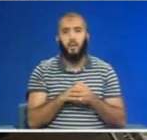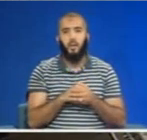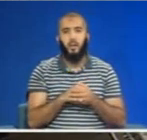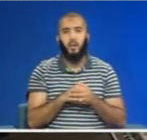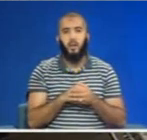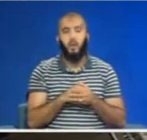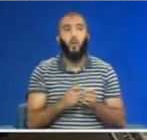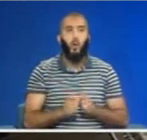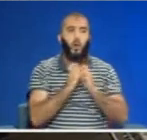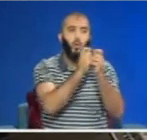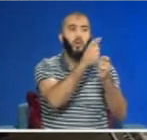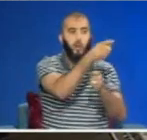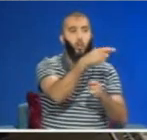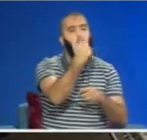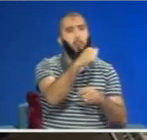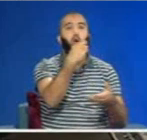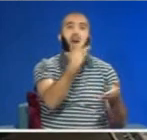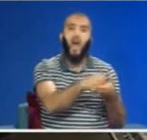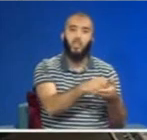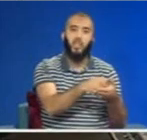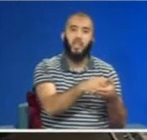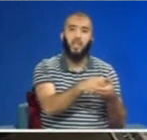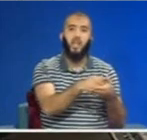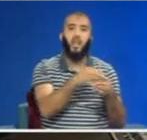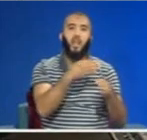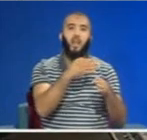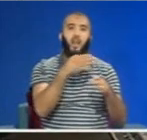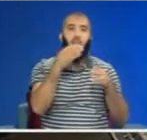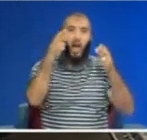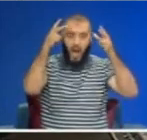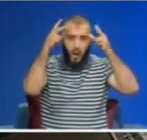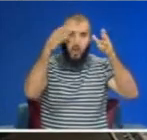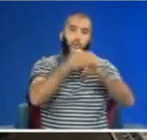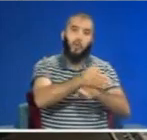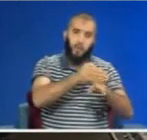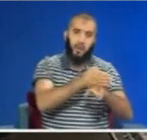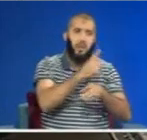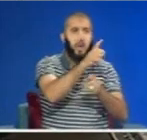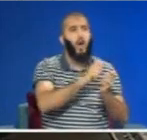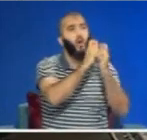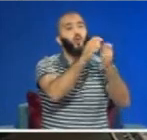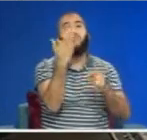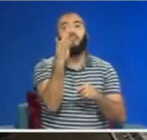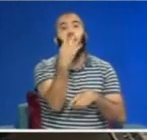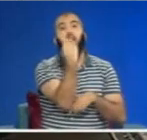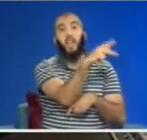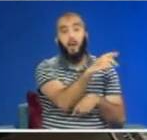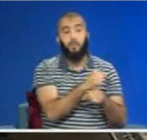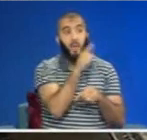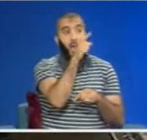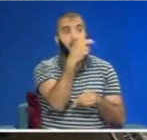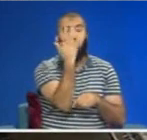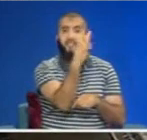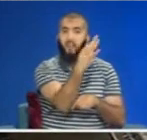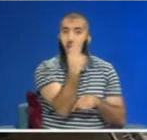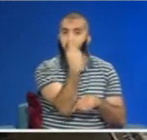المالي وقلنا لها شري. هي هذاك المبلغ المالي عطاتها لخوها، كلفت خوها باش يجيب لها الخروف. كي راح خوها هذا باش